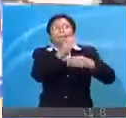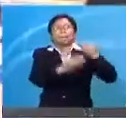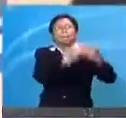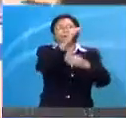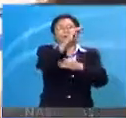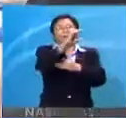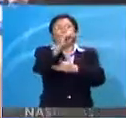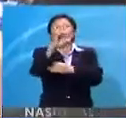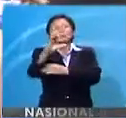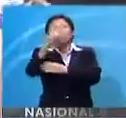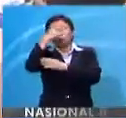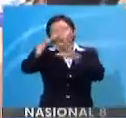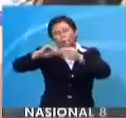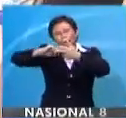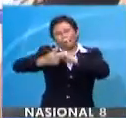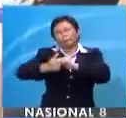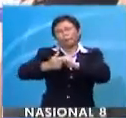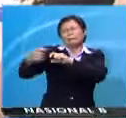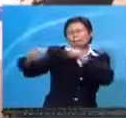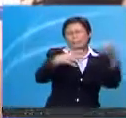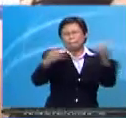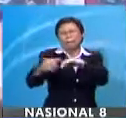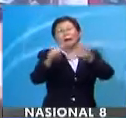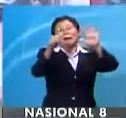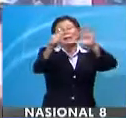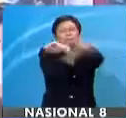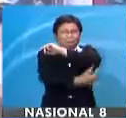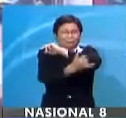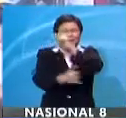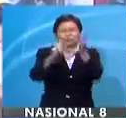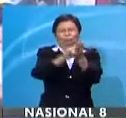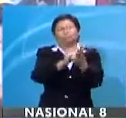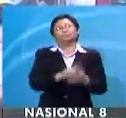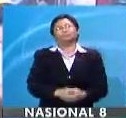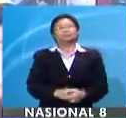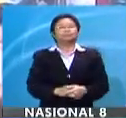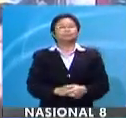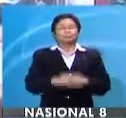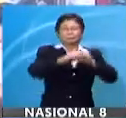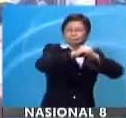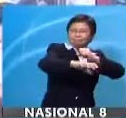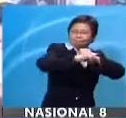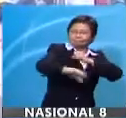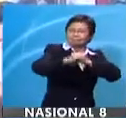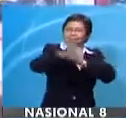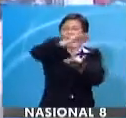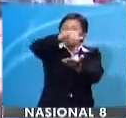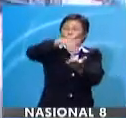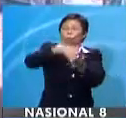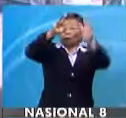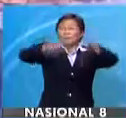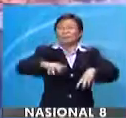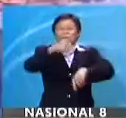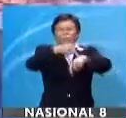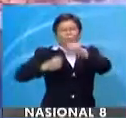COC bagi menyelesaikan pertikaian enam negara berkenaan. Dalam mempromosikan pemusatan ASEAN, Filipina